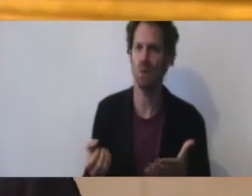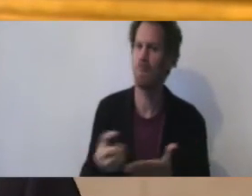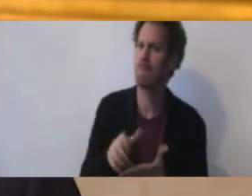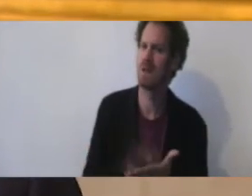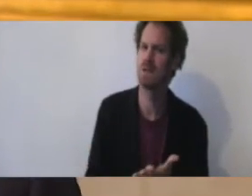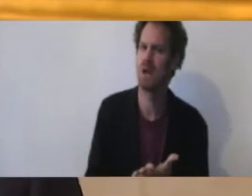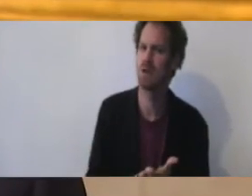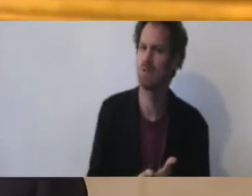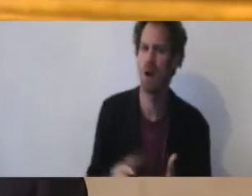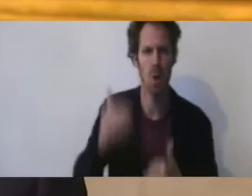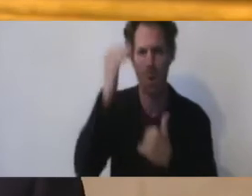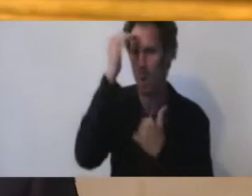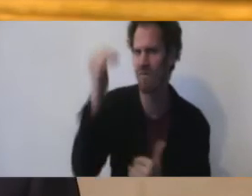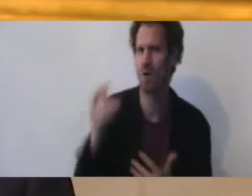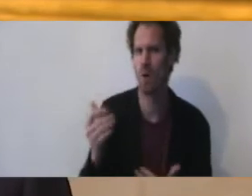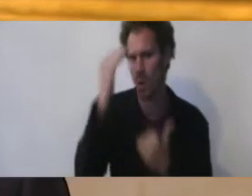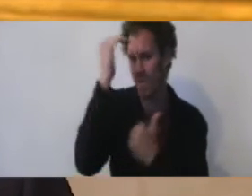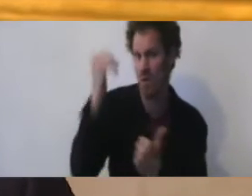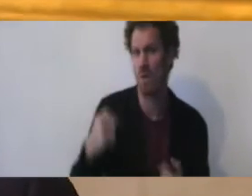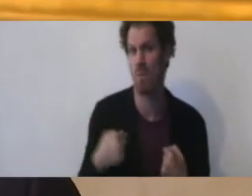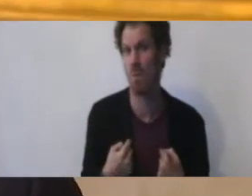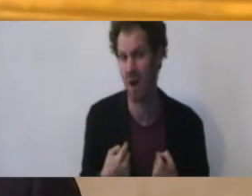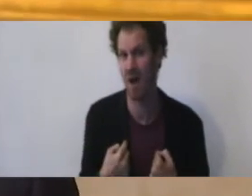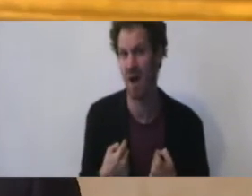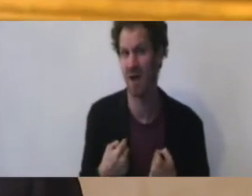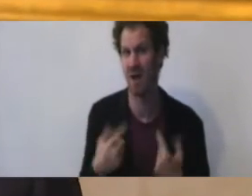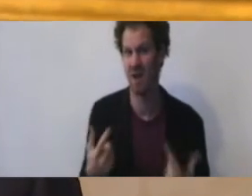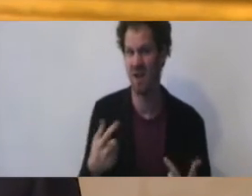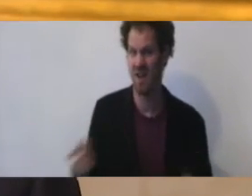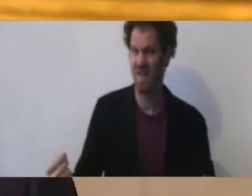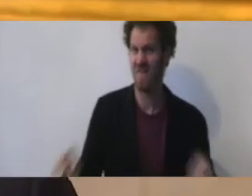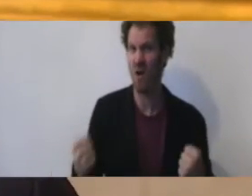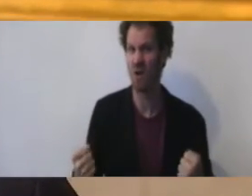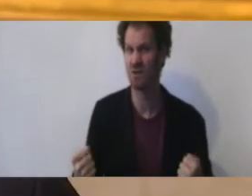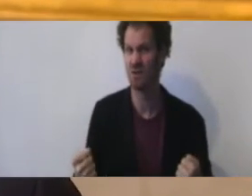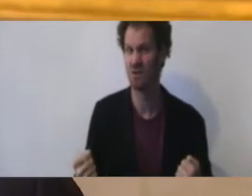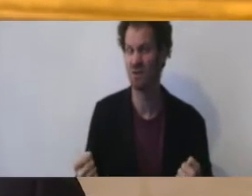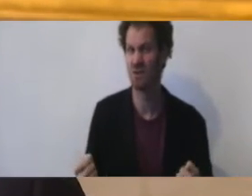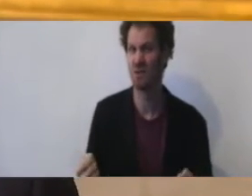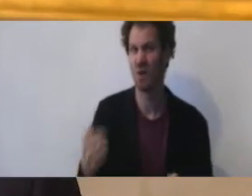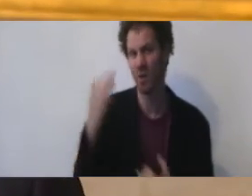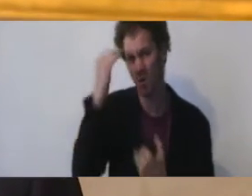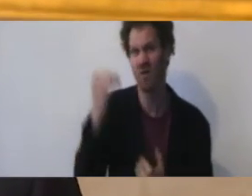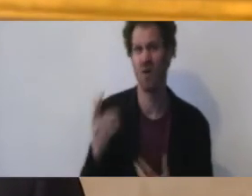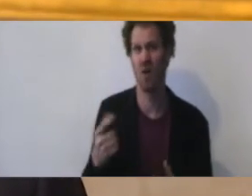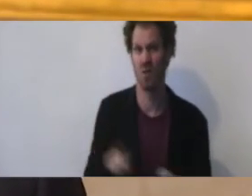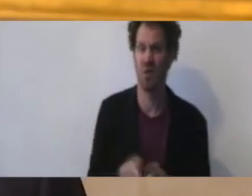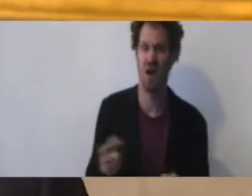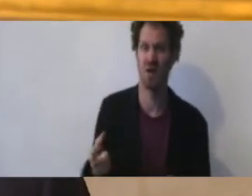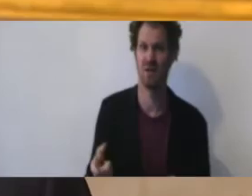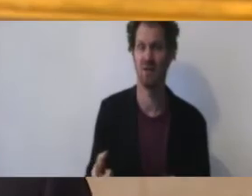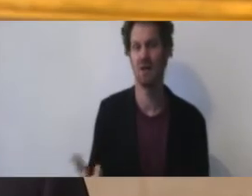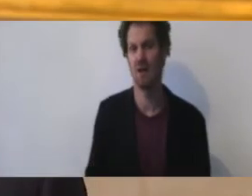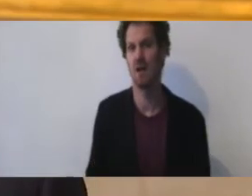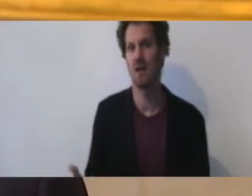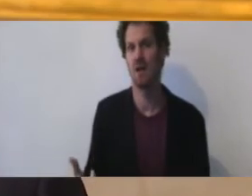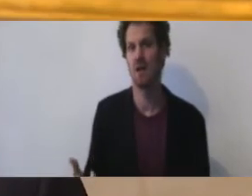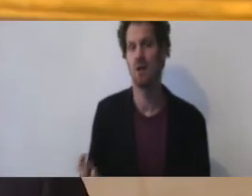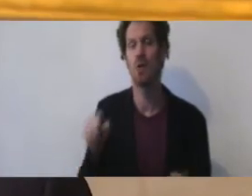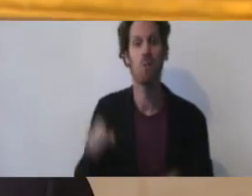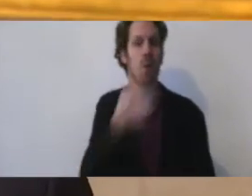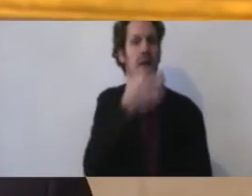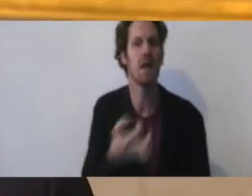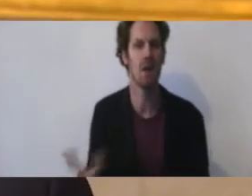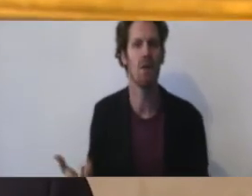nous confiance dans toutes les forces de notre pays confiance dans notre vitalité et c'est pourquoi je peux dire ce soir vive la